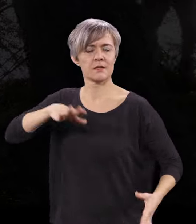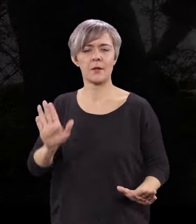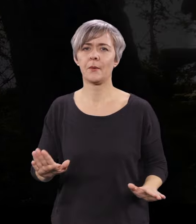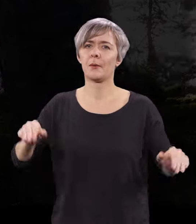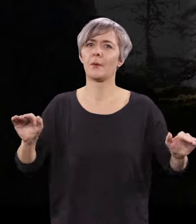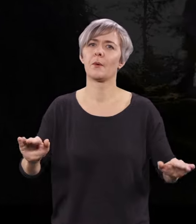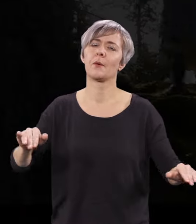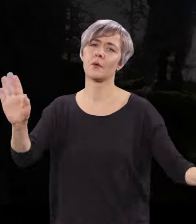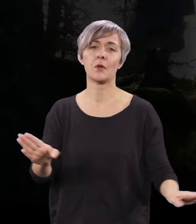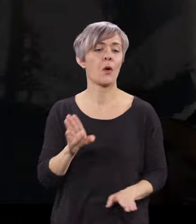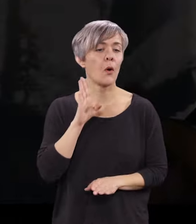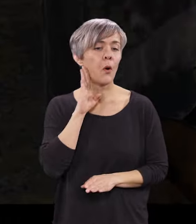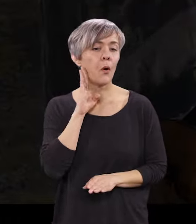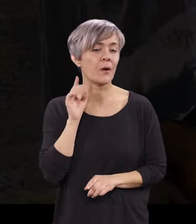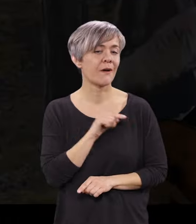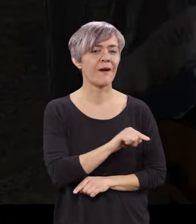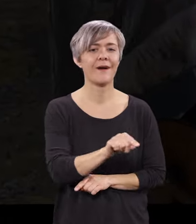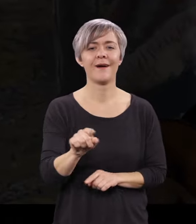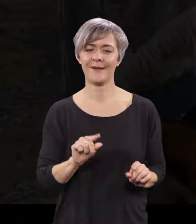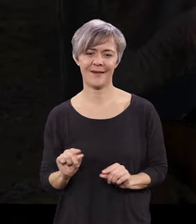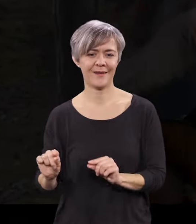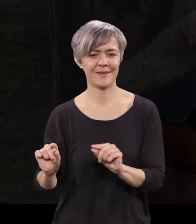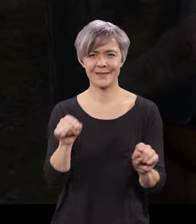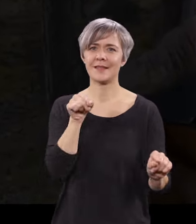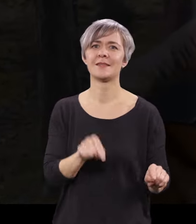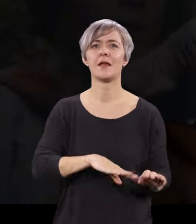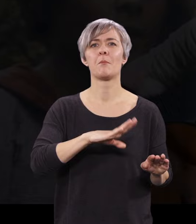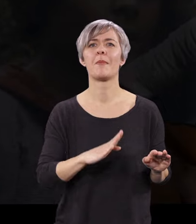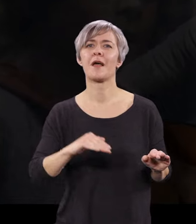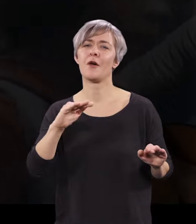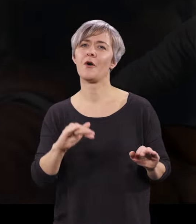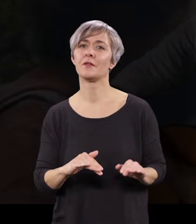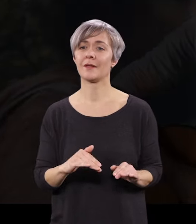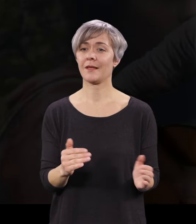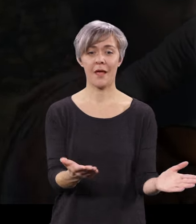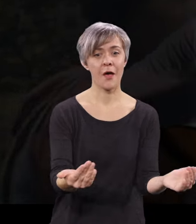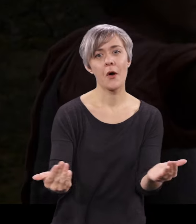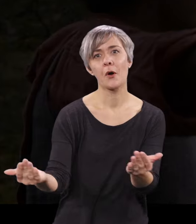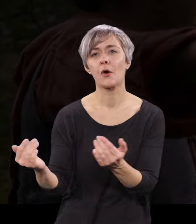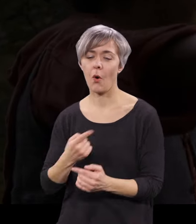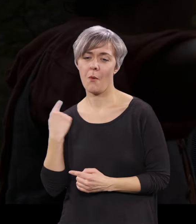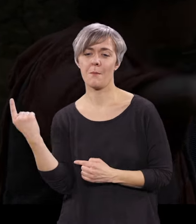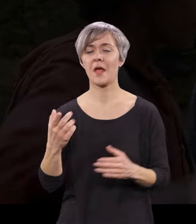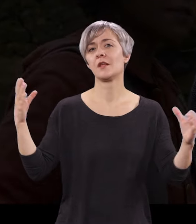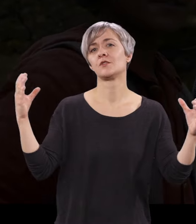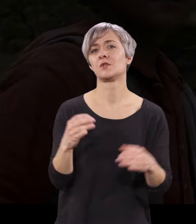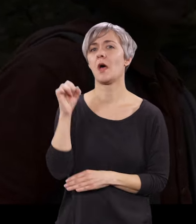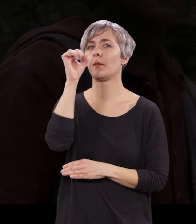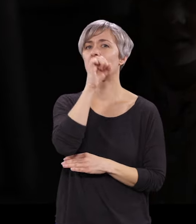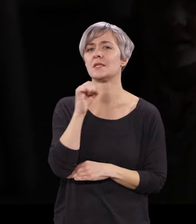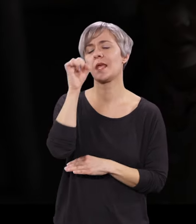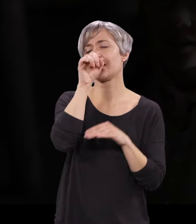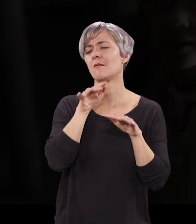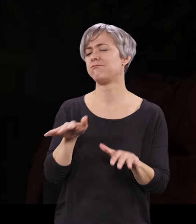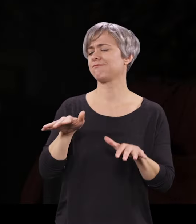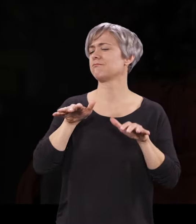Nest verloren. Und hörst, sie singen unsere Melodie. Singen alle mit,